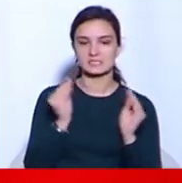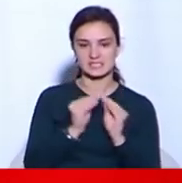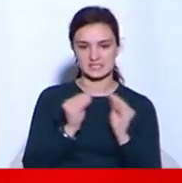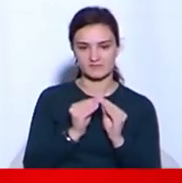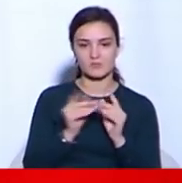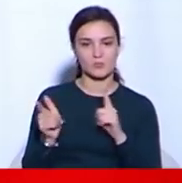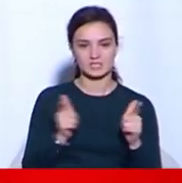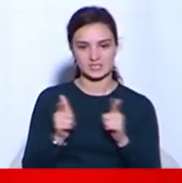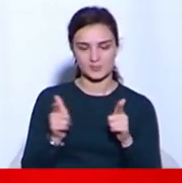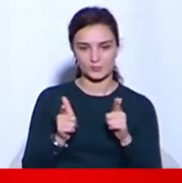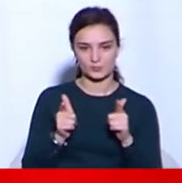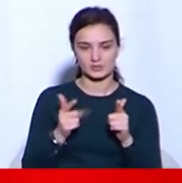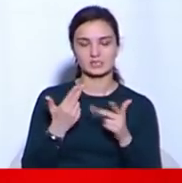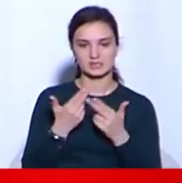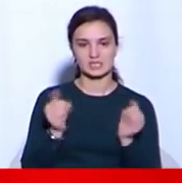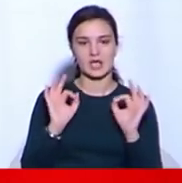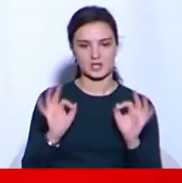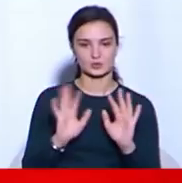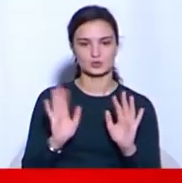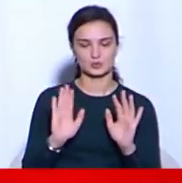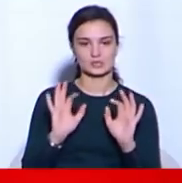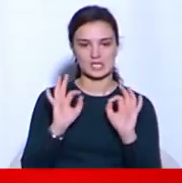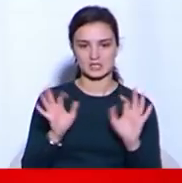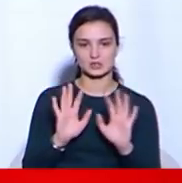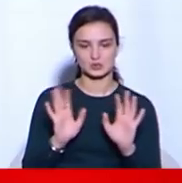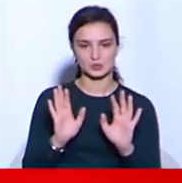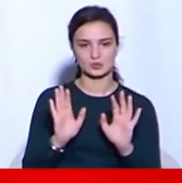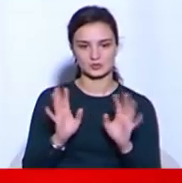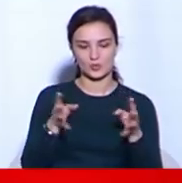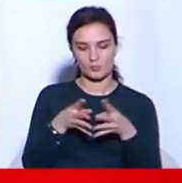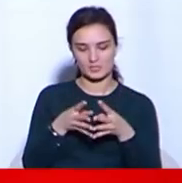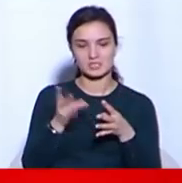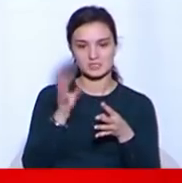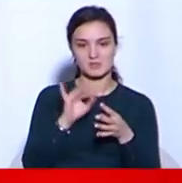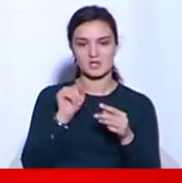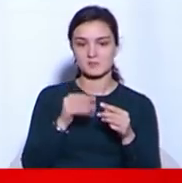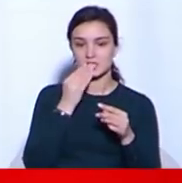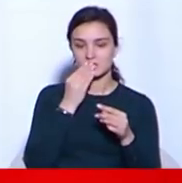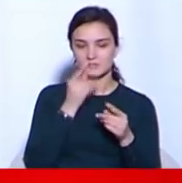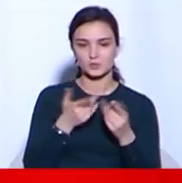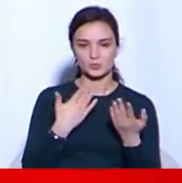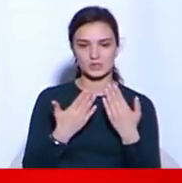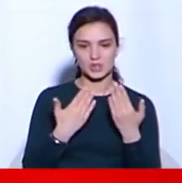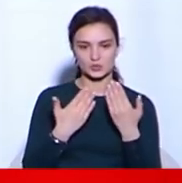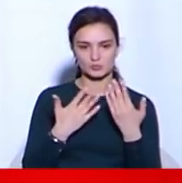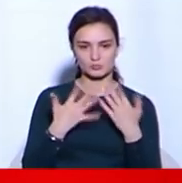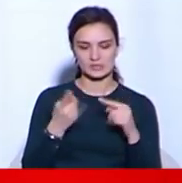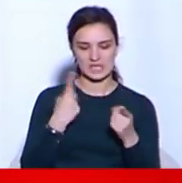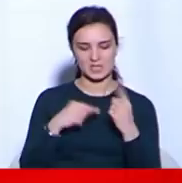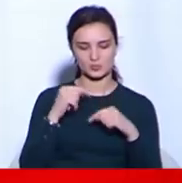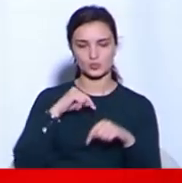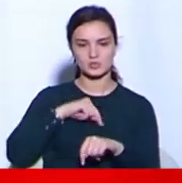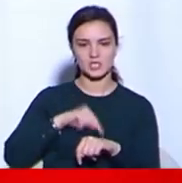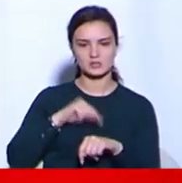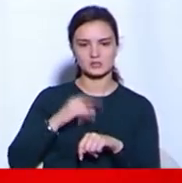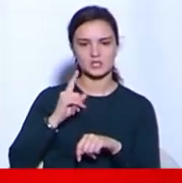წესით მომზადებული, დიახ არასწორი, არასწორი კომბინაციით, მაგრამ სწორედ ამ საკვებთან ურთიერთობით დაიბრუნოს ის